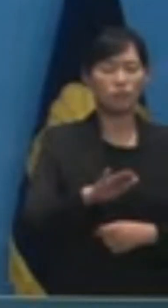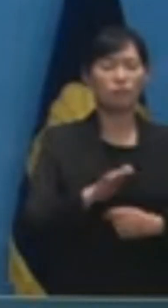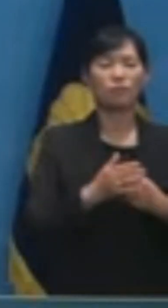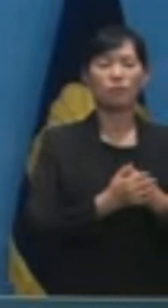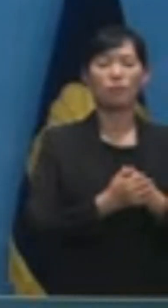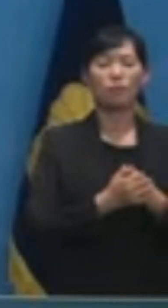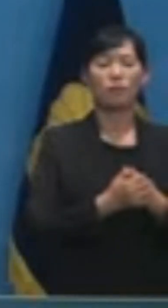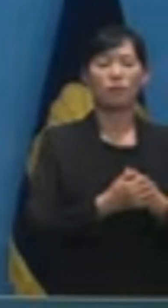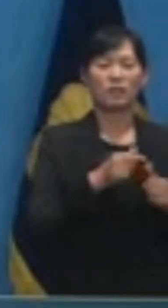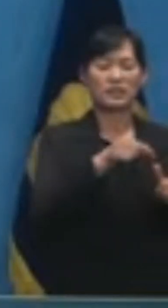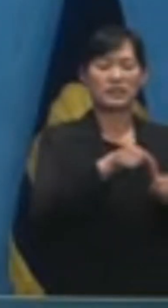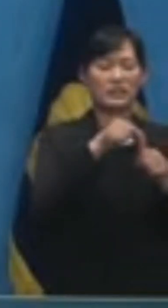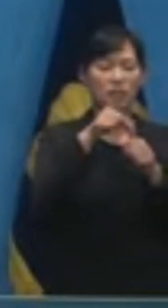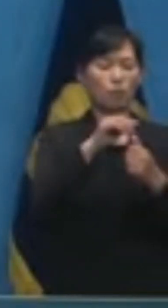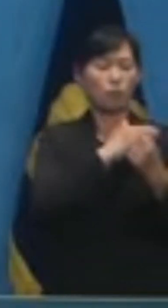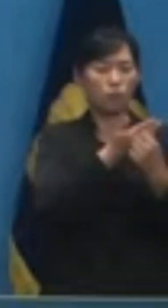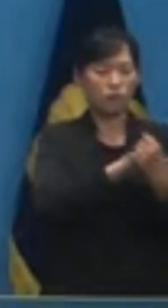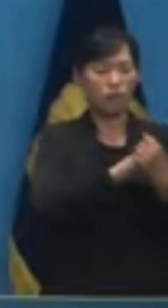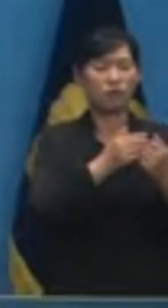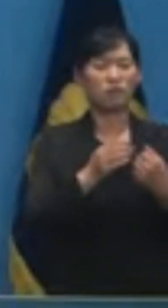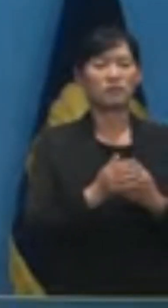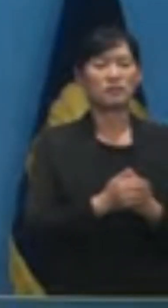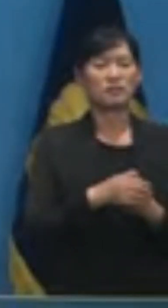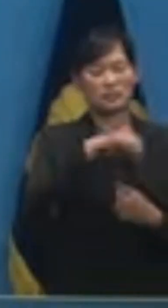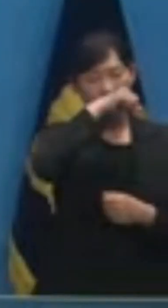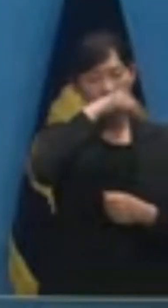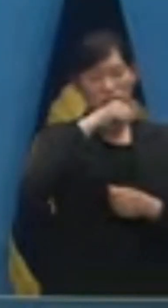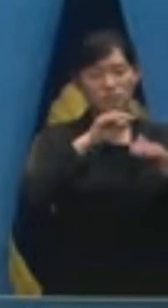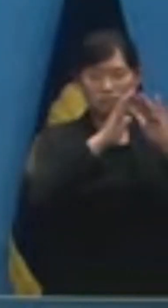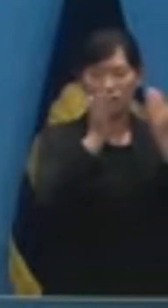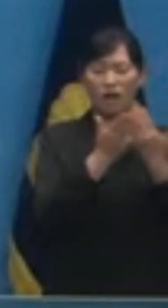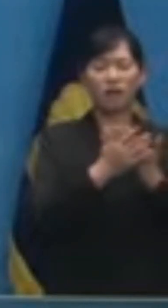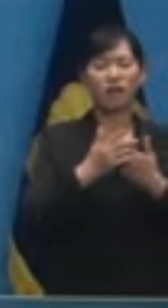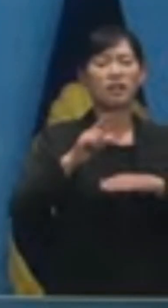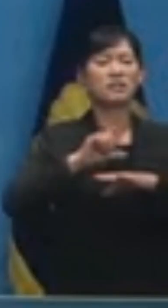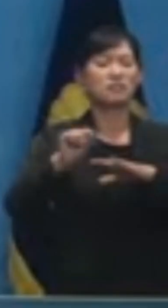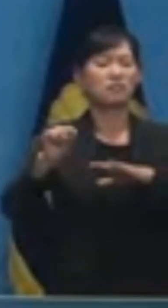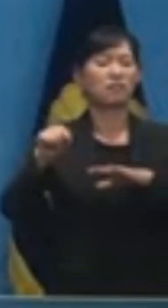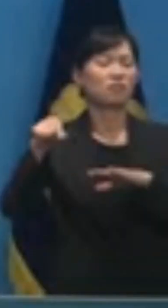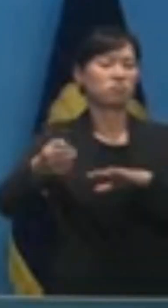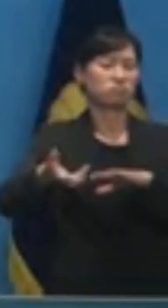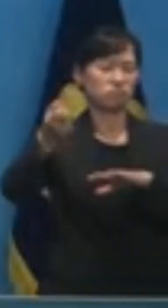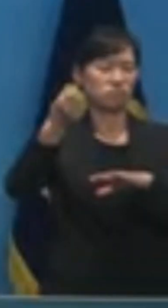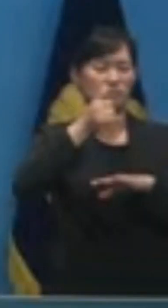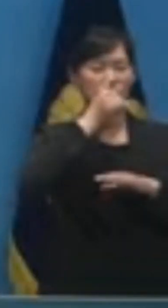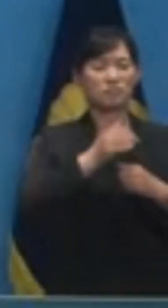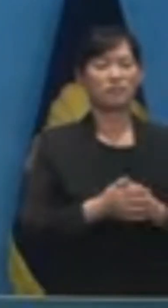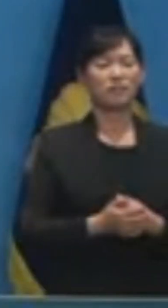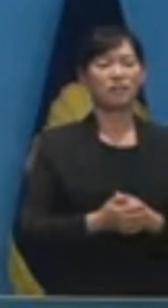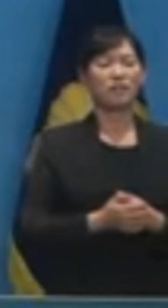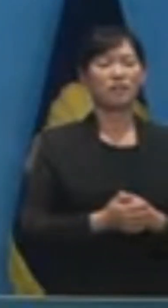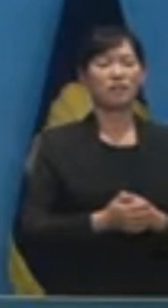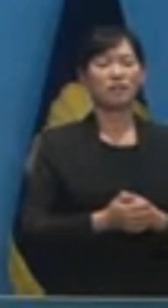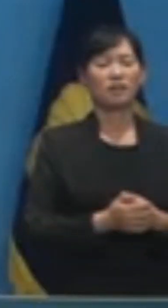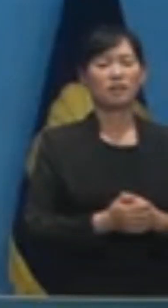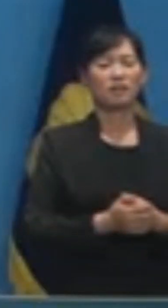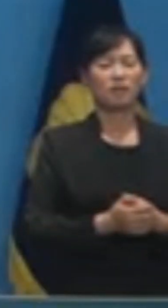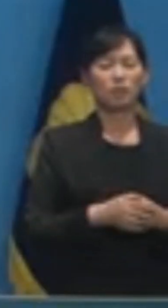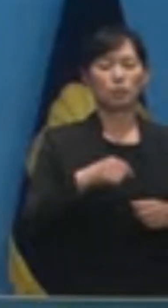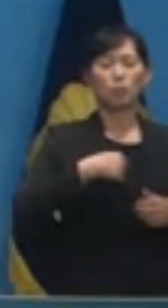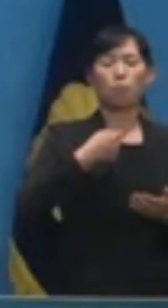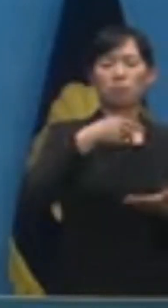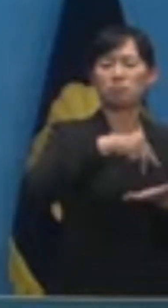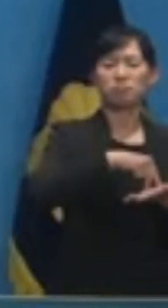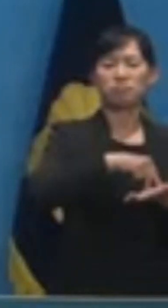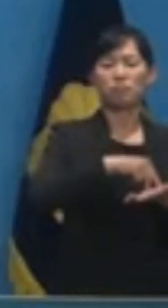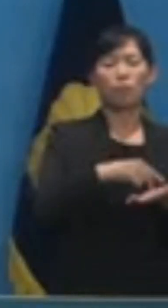소방공무원의 인사권, 예산권은 여전히 지자체가 더 많이 가지고 있습니다. 결국 인사 및 예산의 독립성